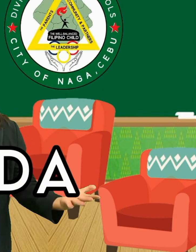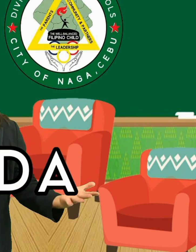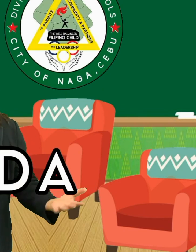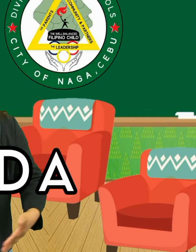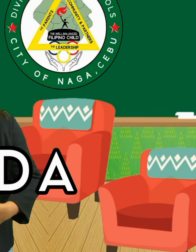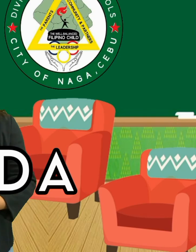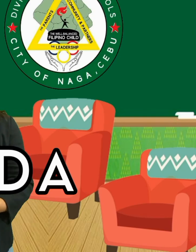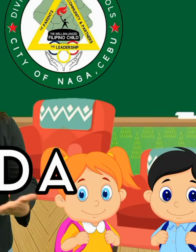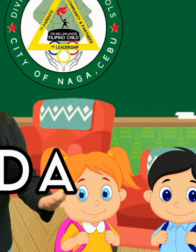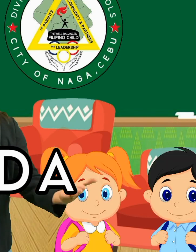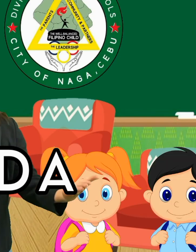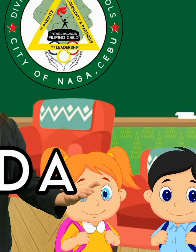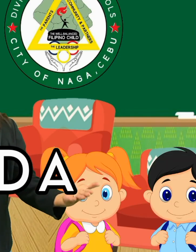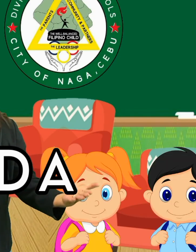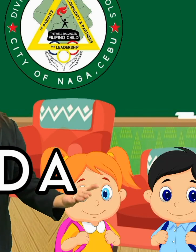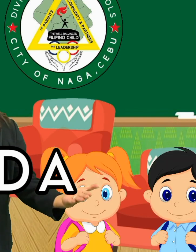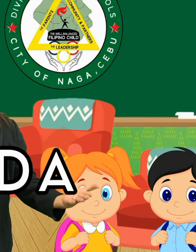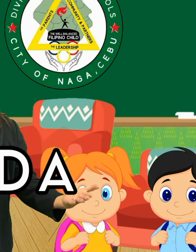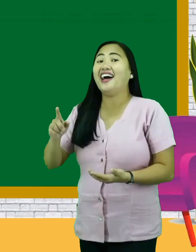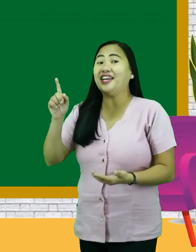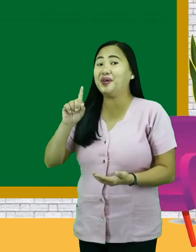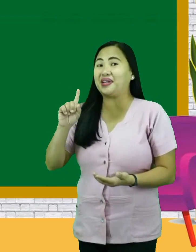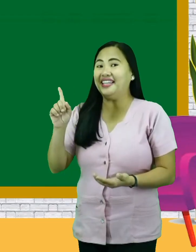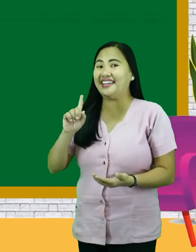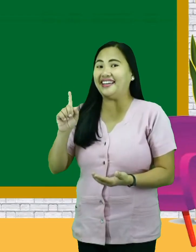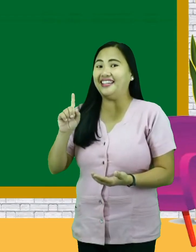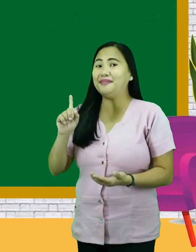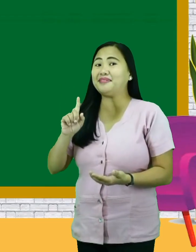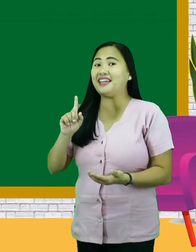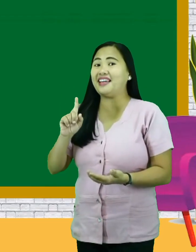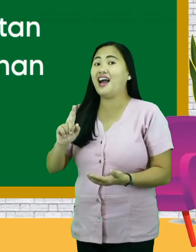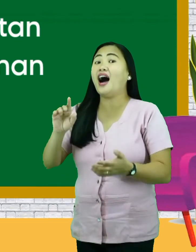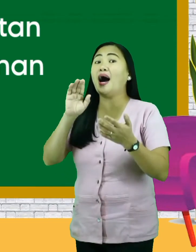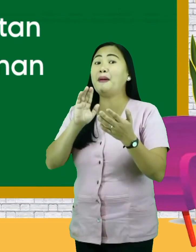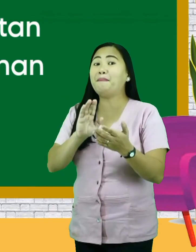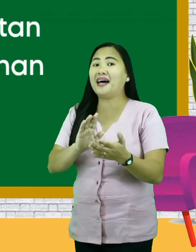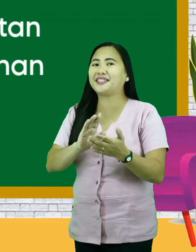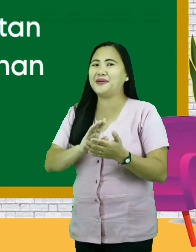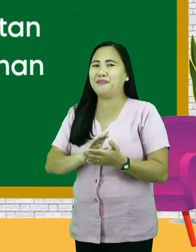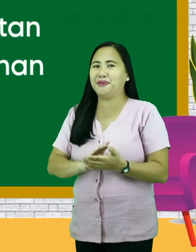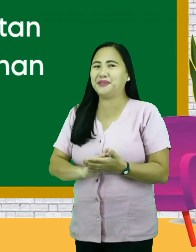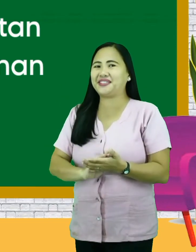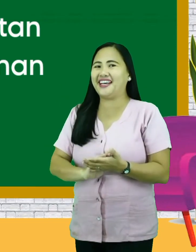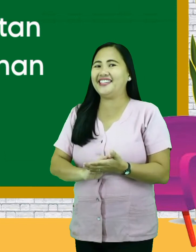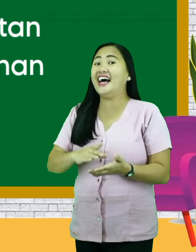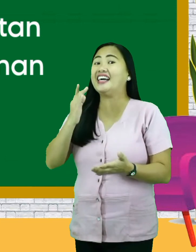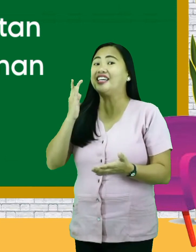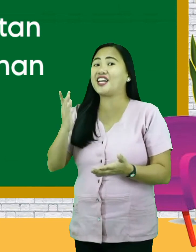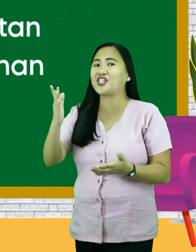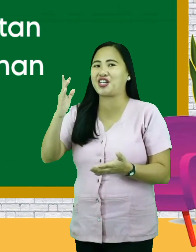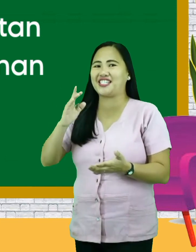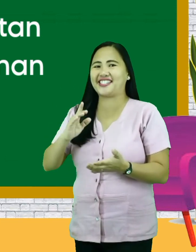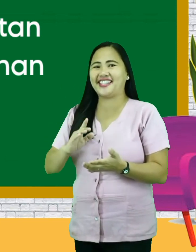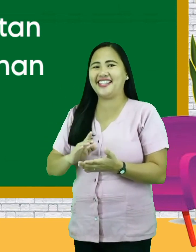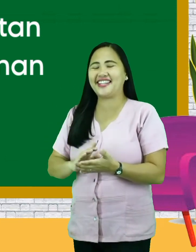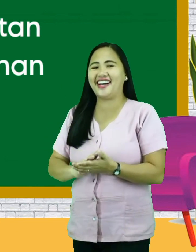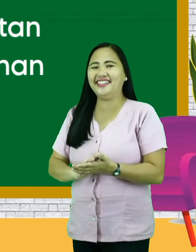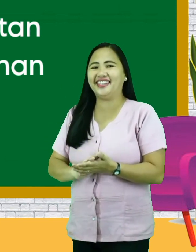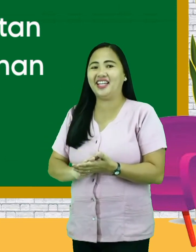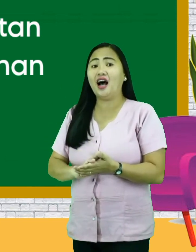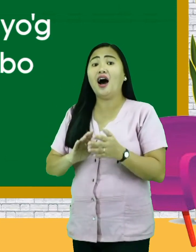B-I-D-A, bida ka! Ayaw kinikalimti, ang batang buutan, grasya sa